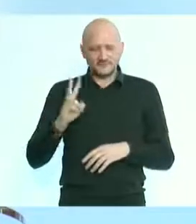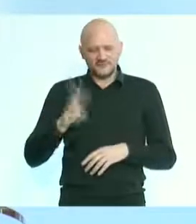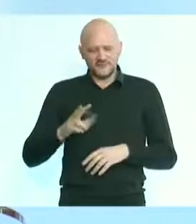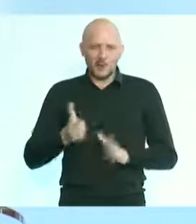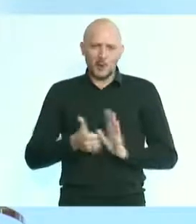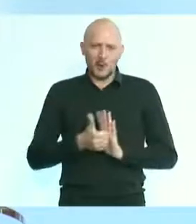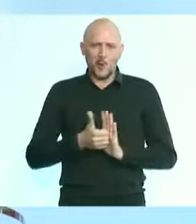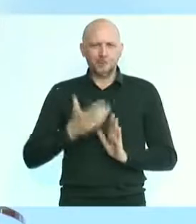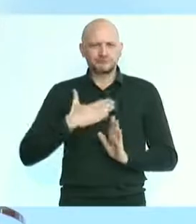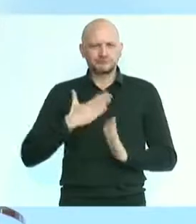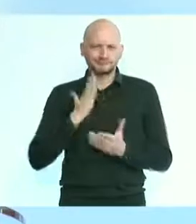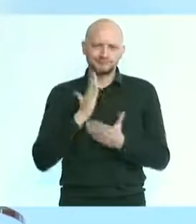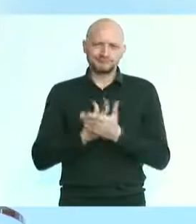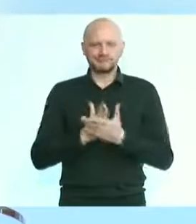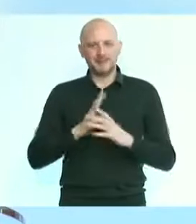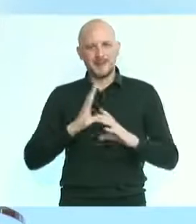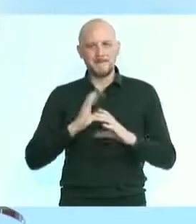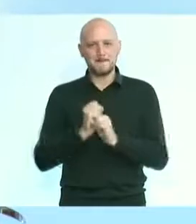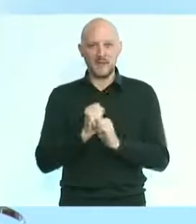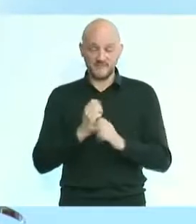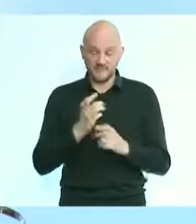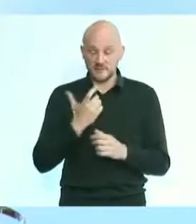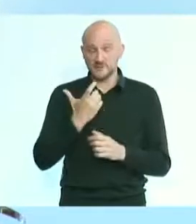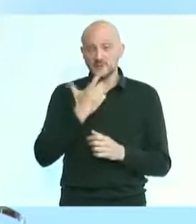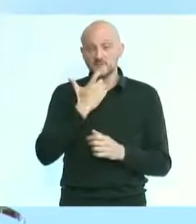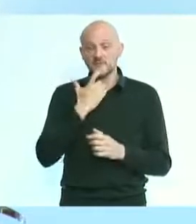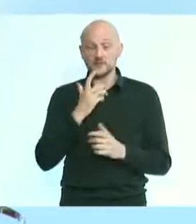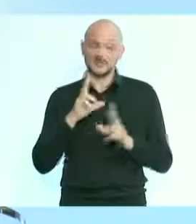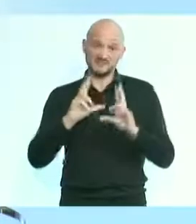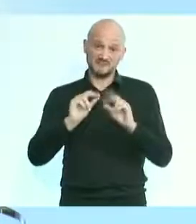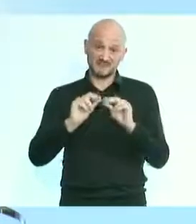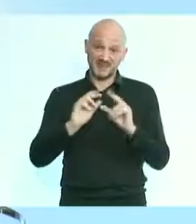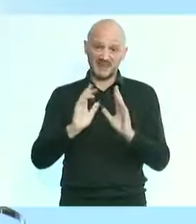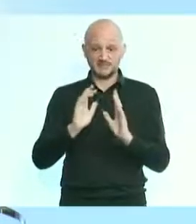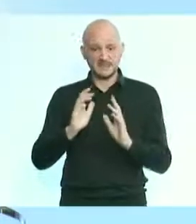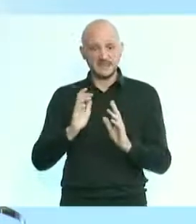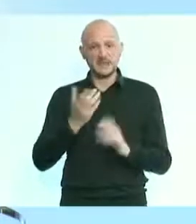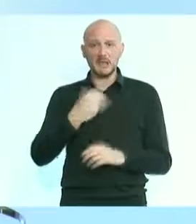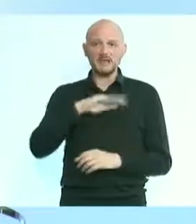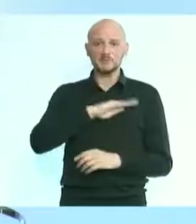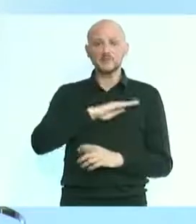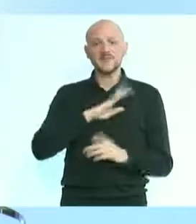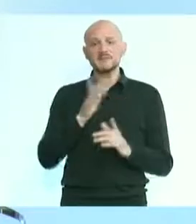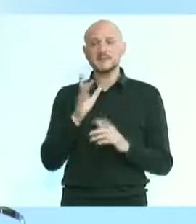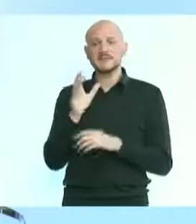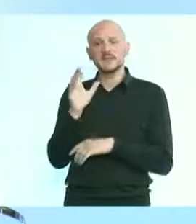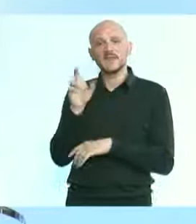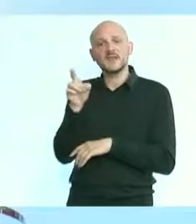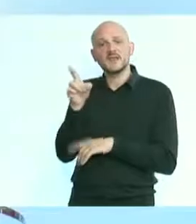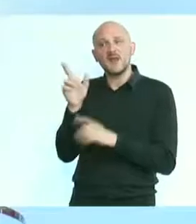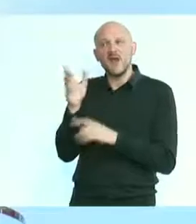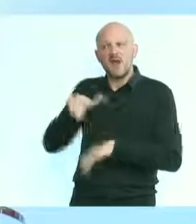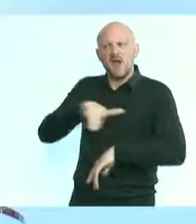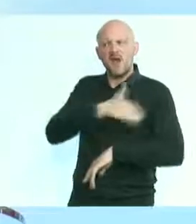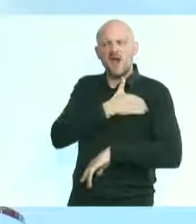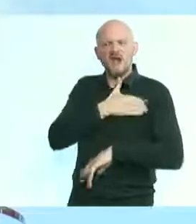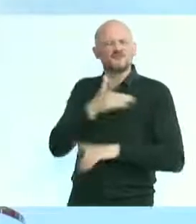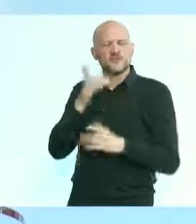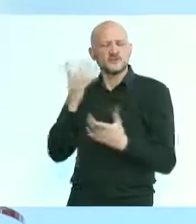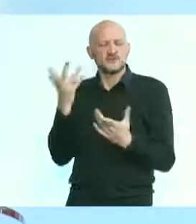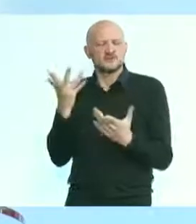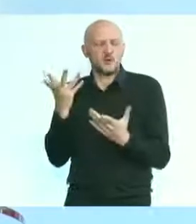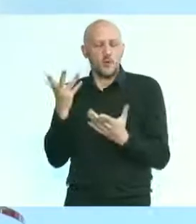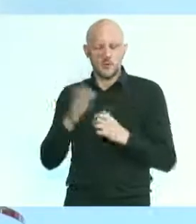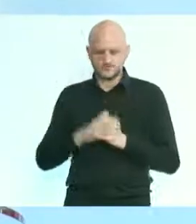vous rappeler ou de vous expliquer quelles vont être les responsabilités de l'Agence du service civique dans ce programme des ambassadeurs de l'accessibilité.